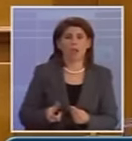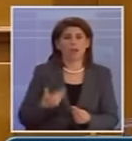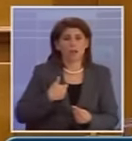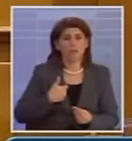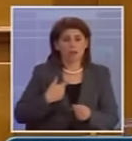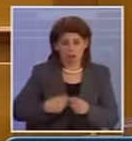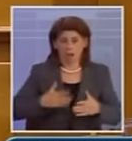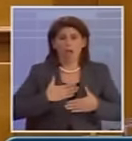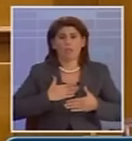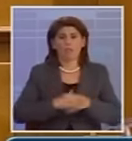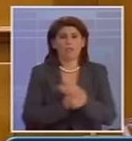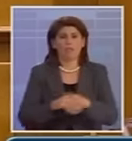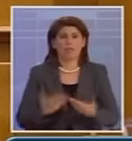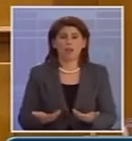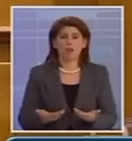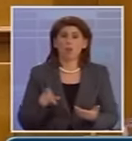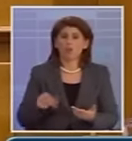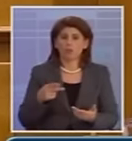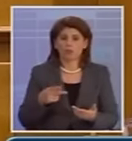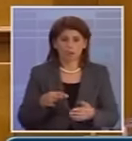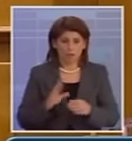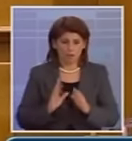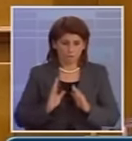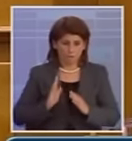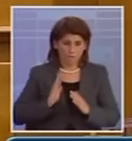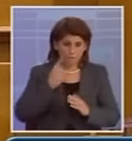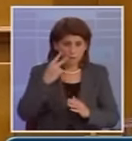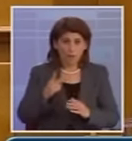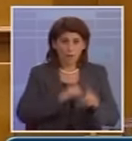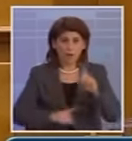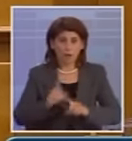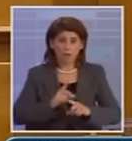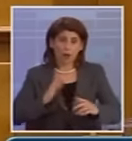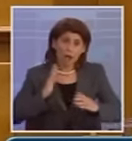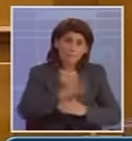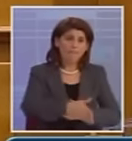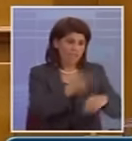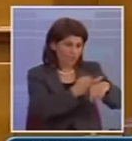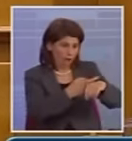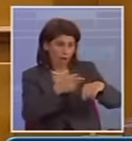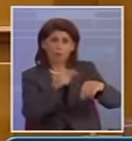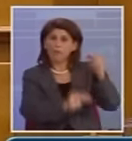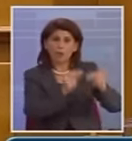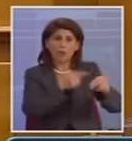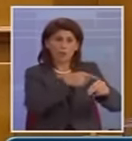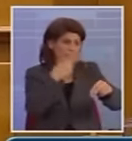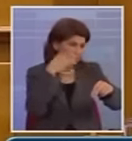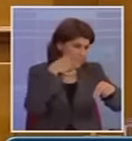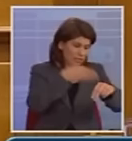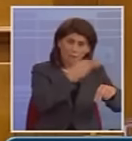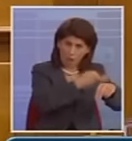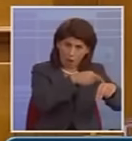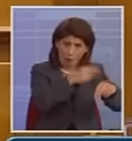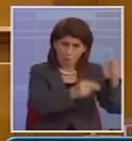μου με νοιάζει. Και όταν βλέπω κάποιον να με πηγαίνει κατευθείαν στα βράχια, δεν έχω πρόβλημα με τα βράχια. Αυτόν που την πηγαίνει στα βράχια προσπαθώ